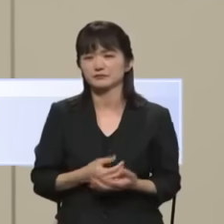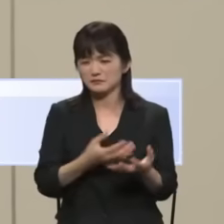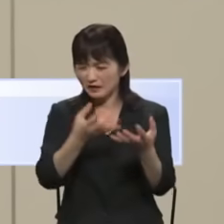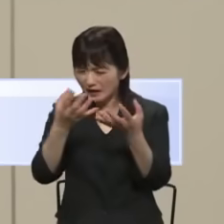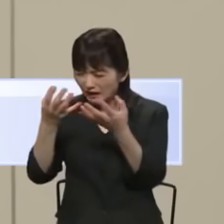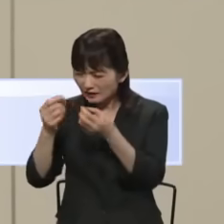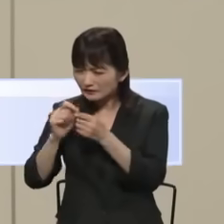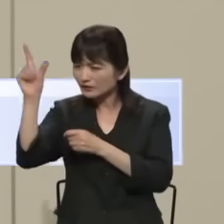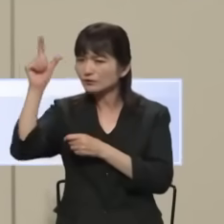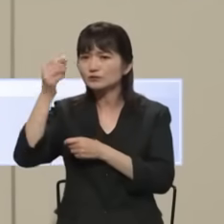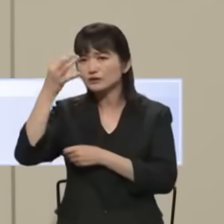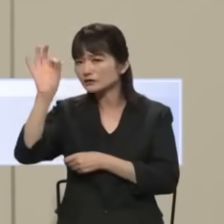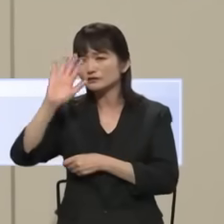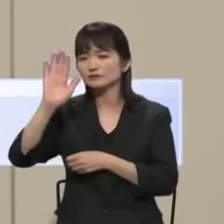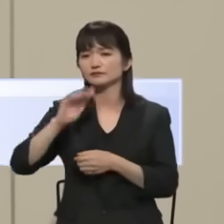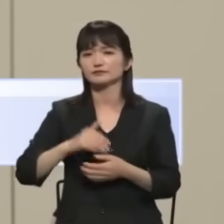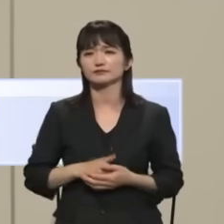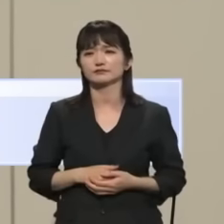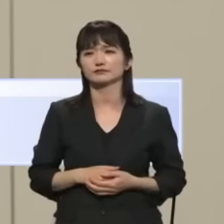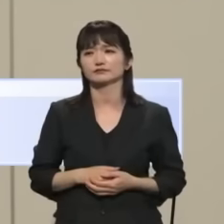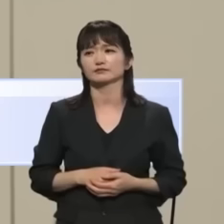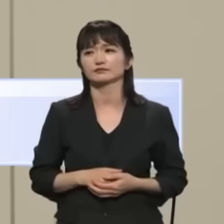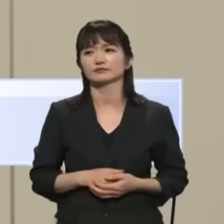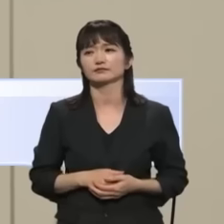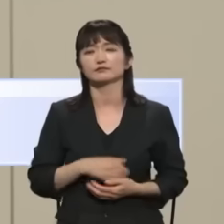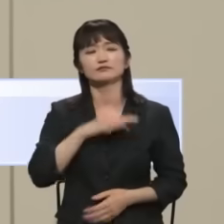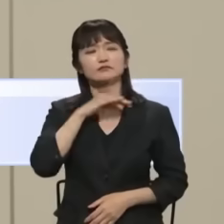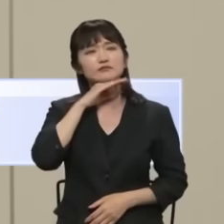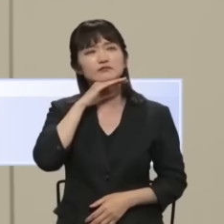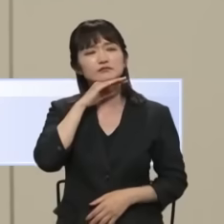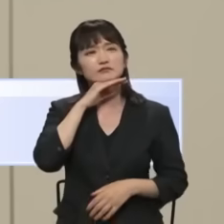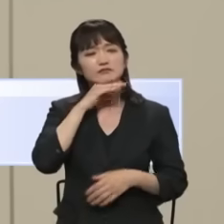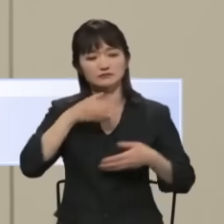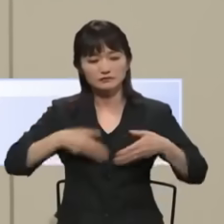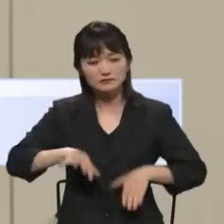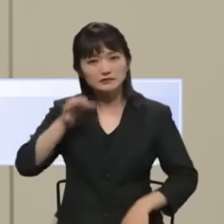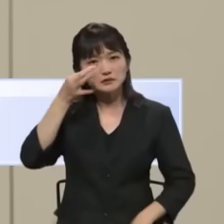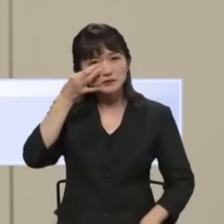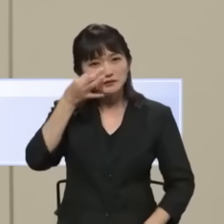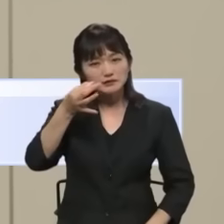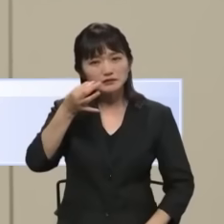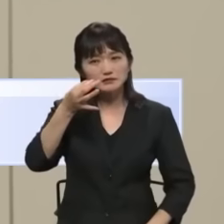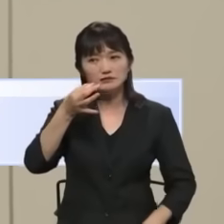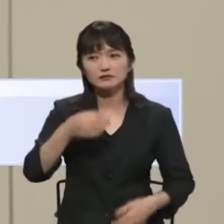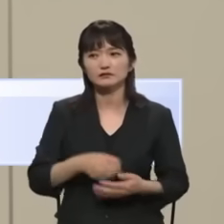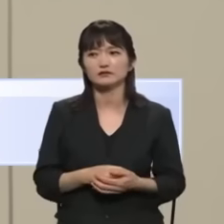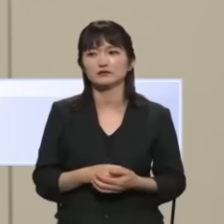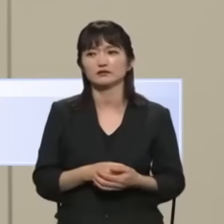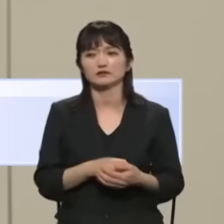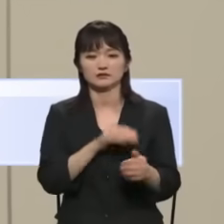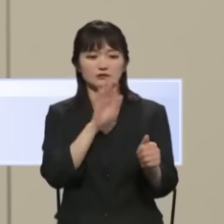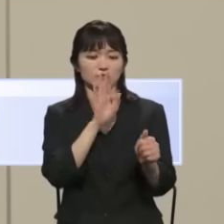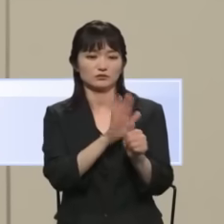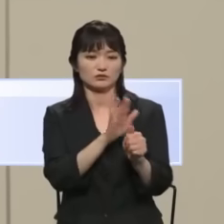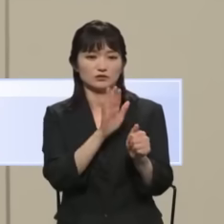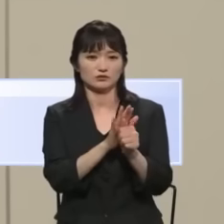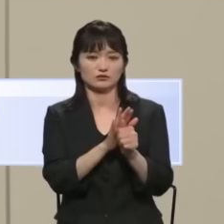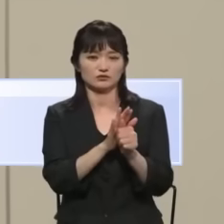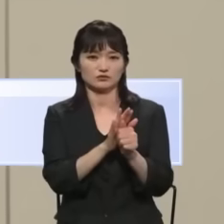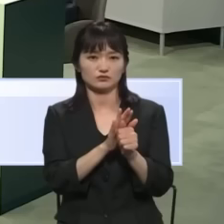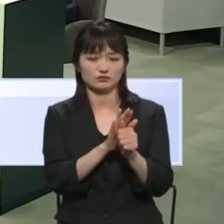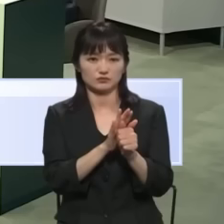이렇게 인정된다고 할 수는 없는데요 뭐 예를 들어 그 뭐 영하 10개월 정도의 영화의 그 도우미가 좀 확대하는 상황을